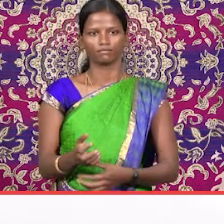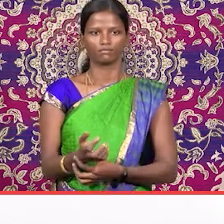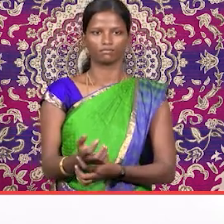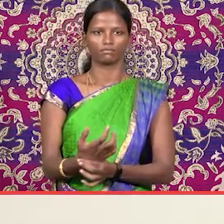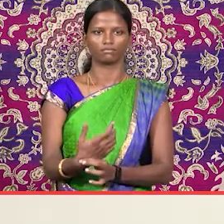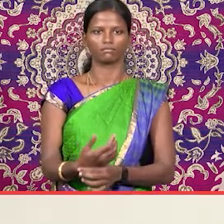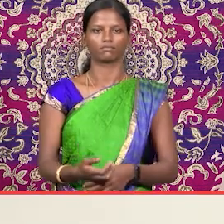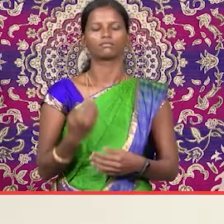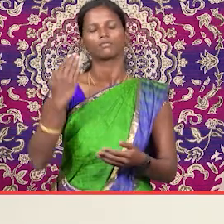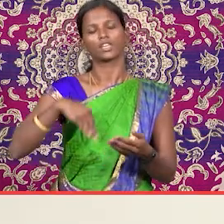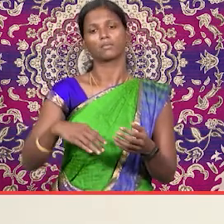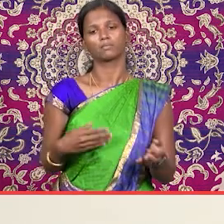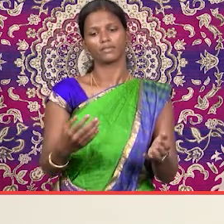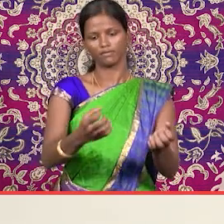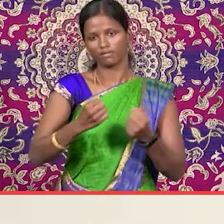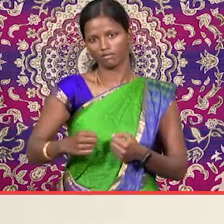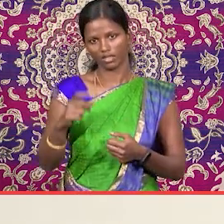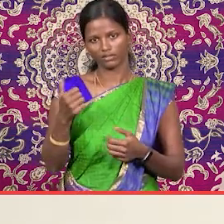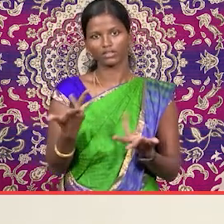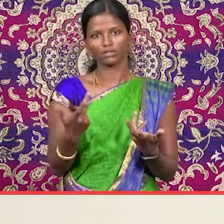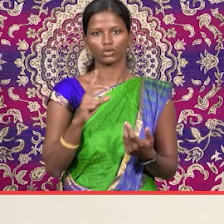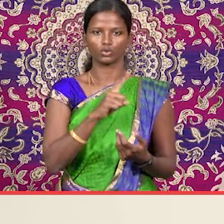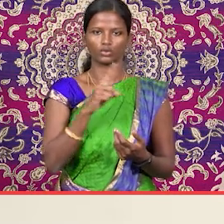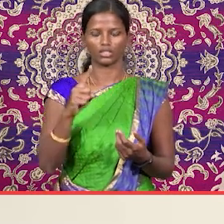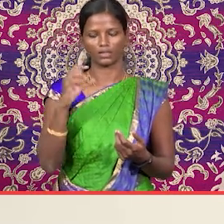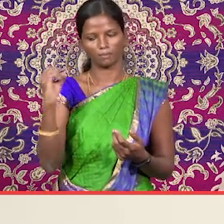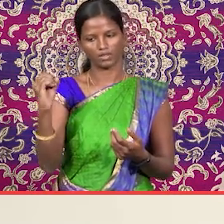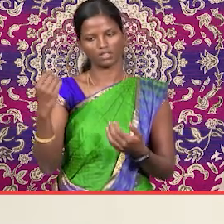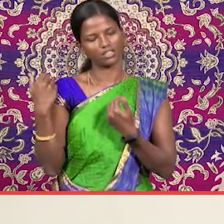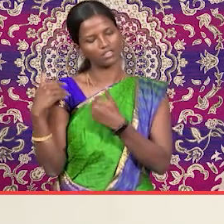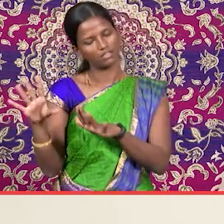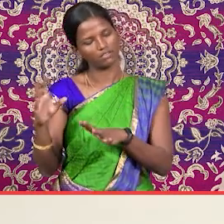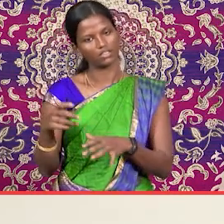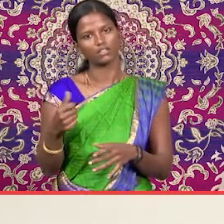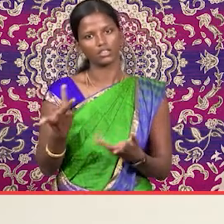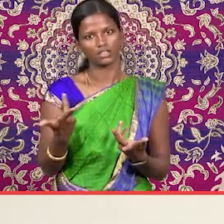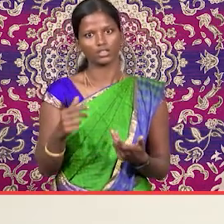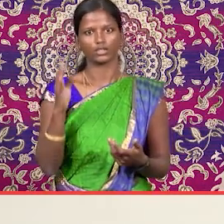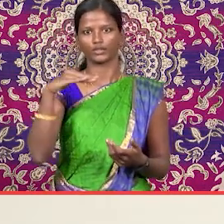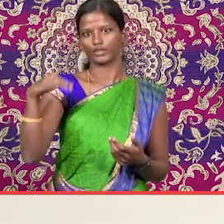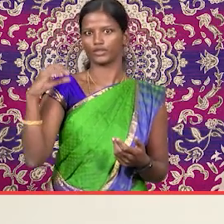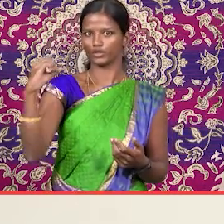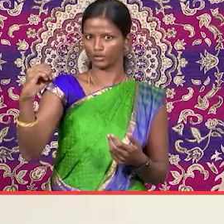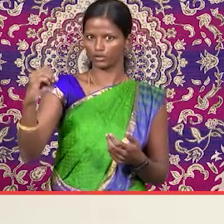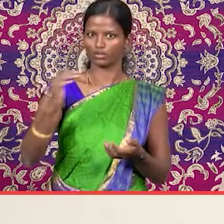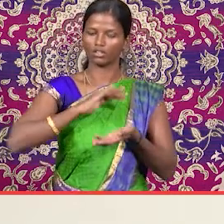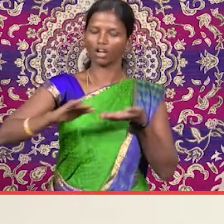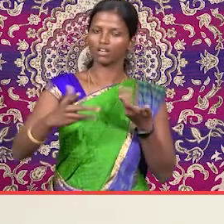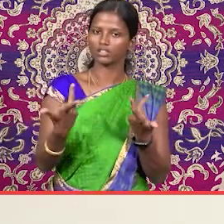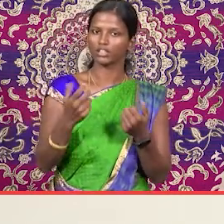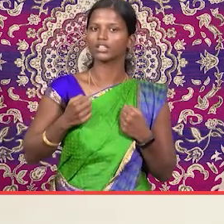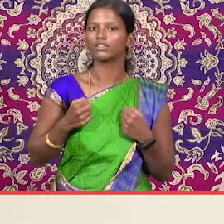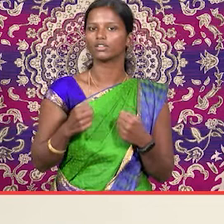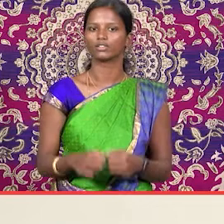விலை. வாங்கிய விலை பார்த்தீங்கன்னா 110, விற்ற விலை பார்த்தீங்கன்னா 90. இப்போ எத்தனை ரூபா நட்டம்